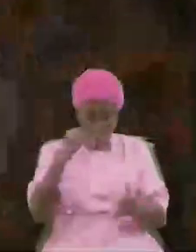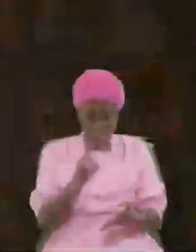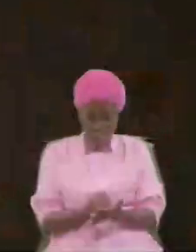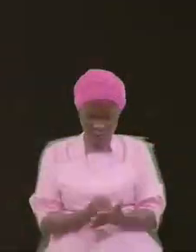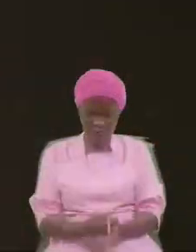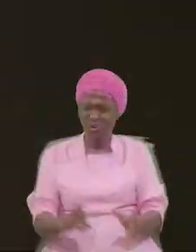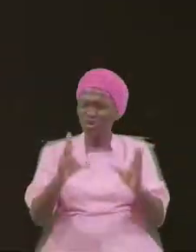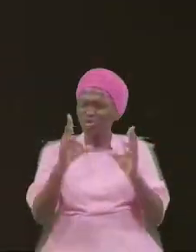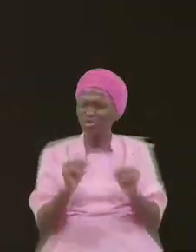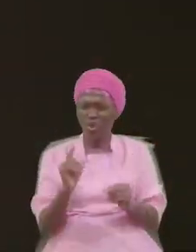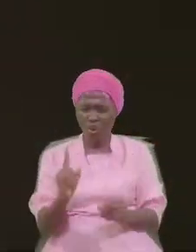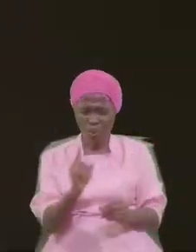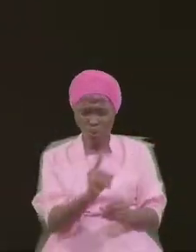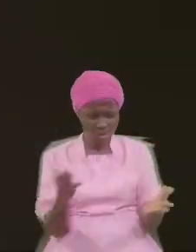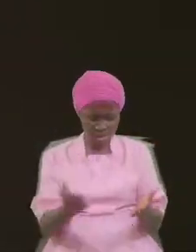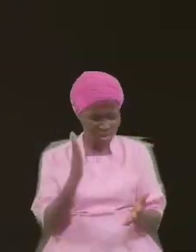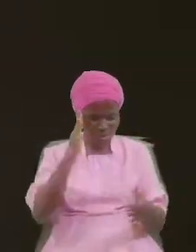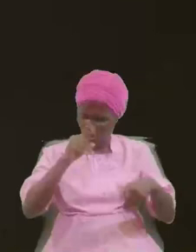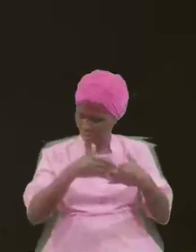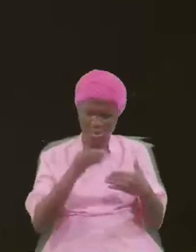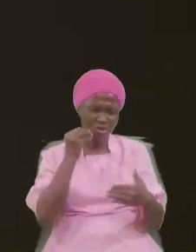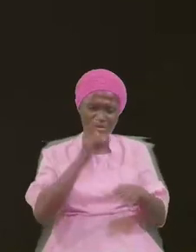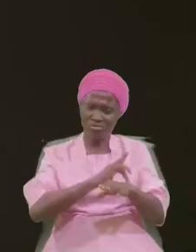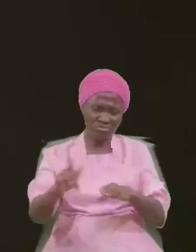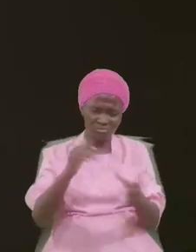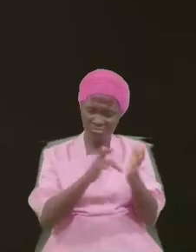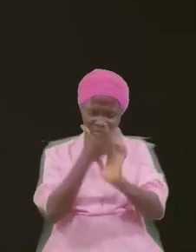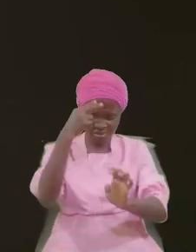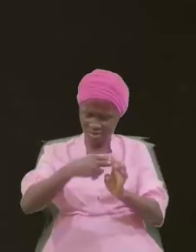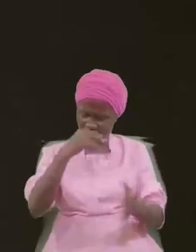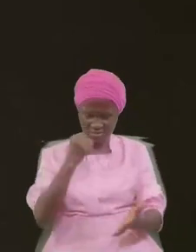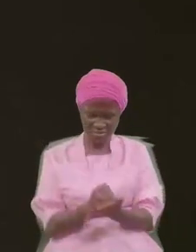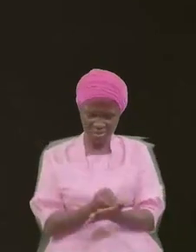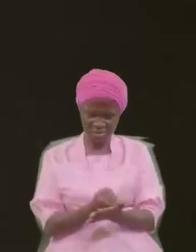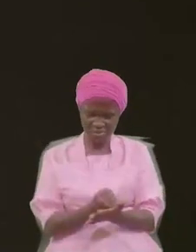Il n'y a personne ici qui rentre chez lui les mains vides.